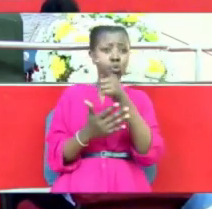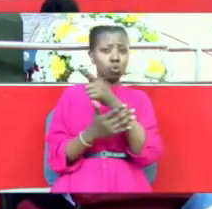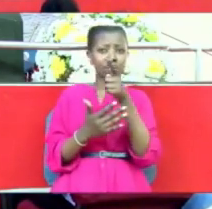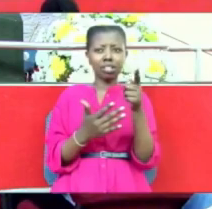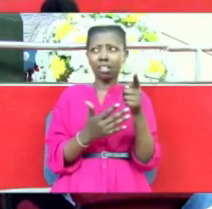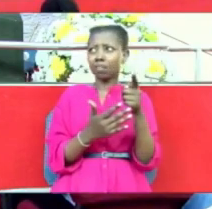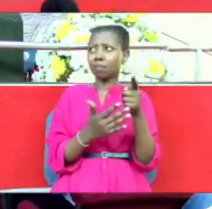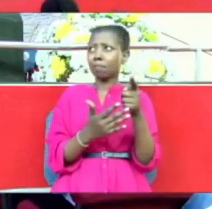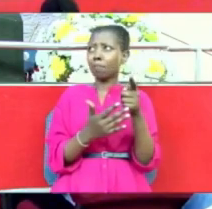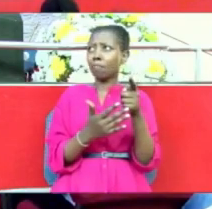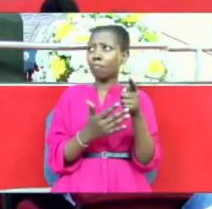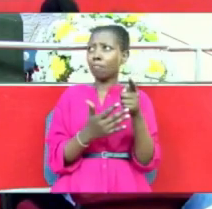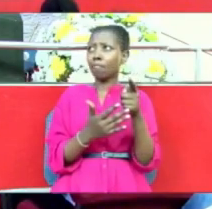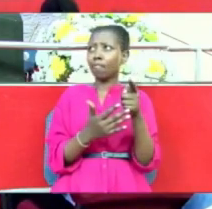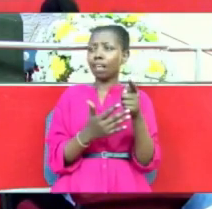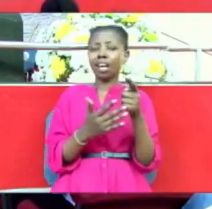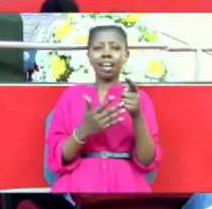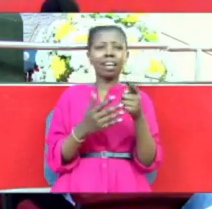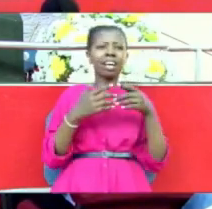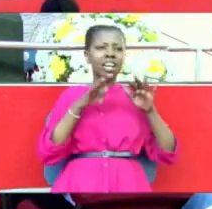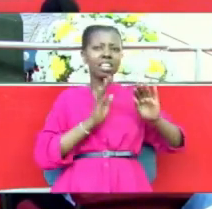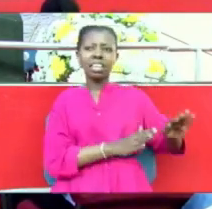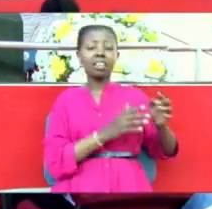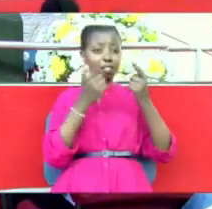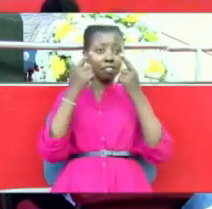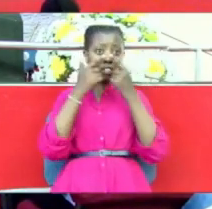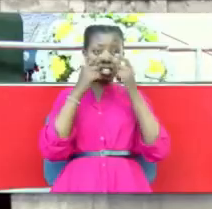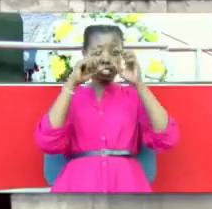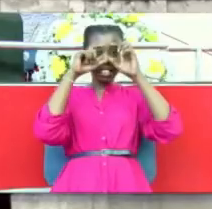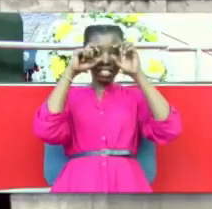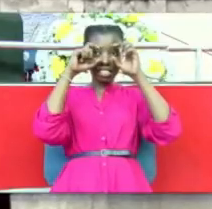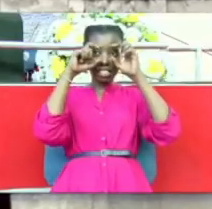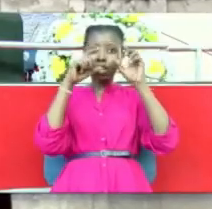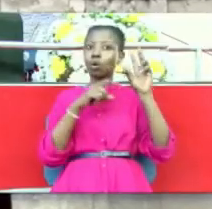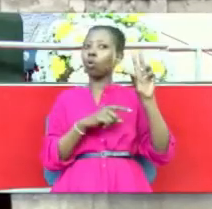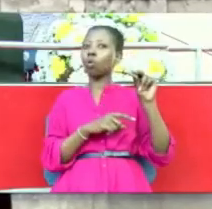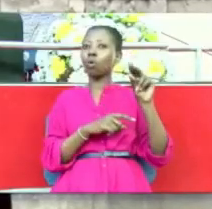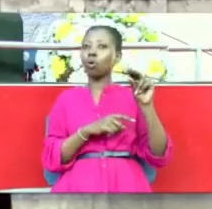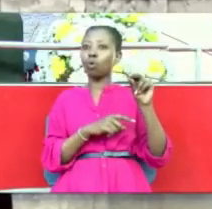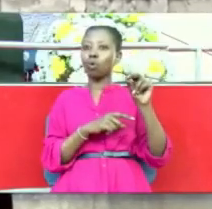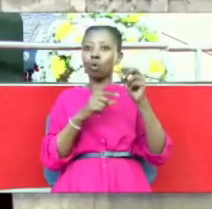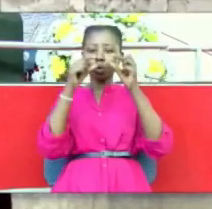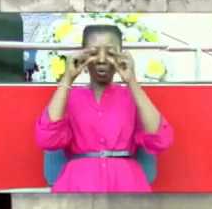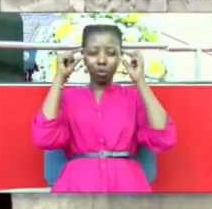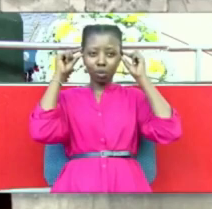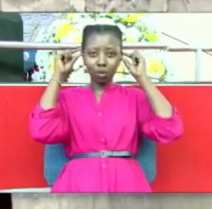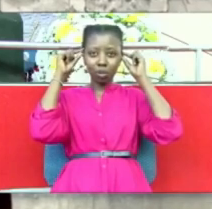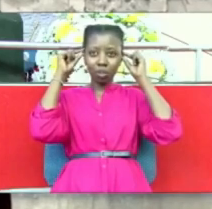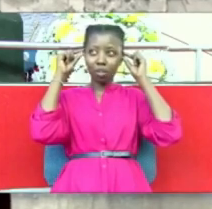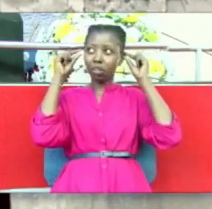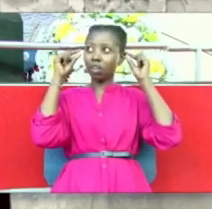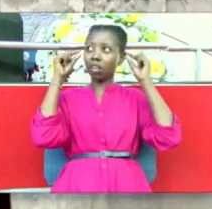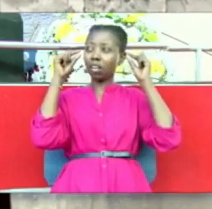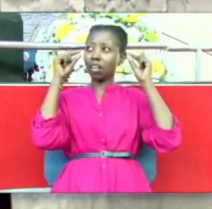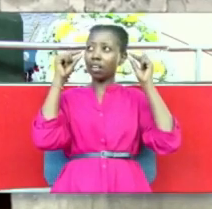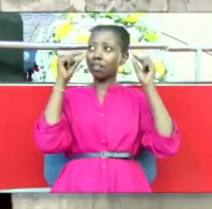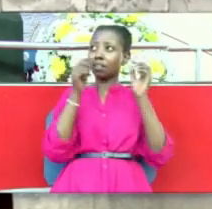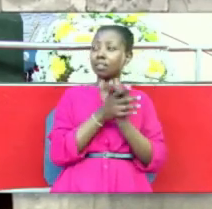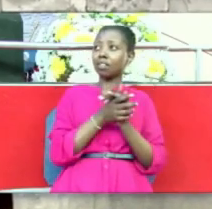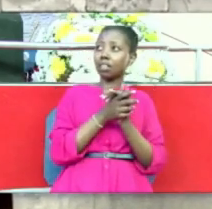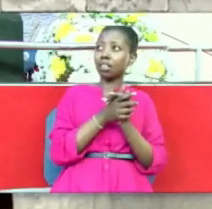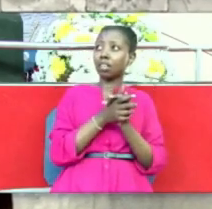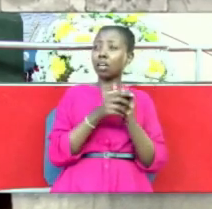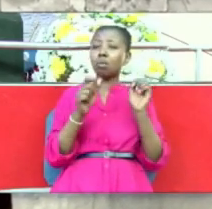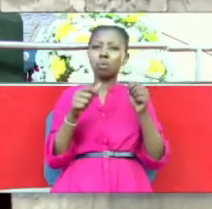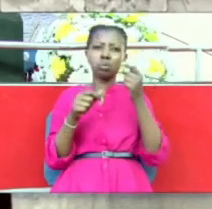na hii ambayo nimeongeza vitu vingine. Na ikishindwa nitaongeza vingine. Baka inaweza kuwa very